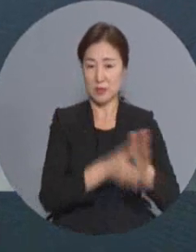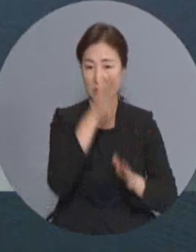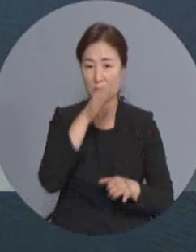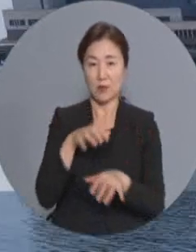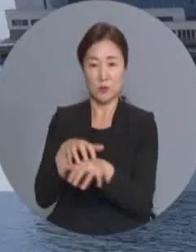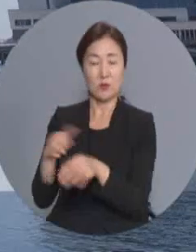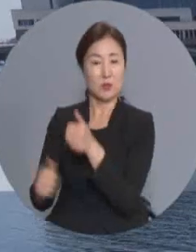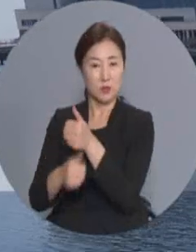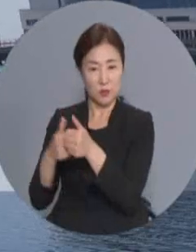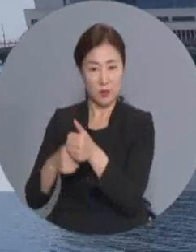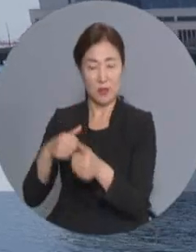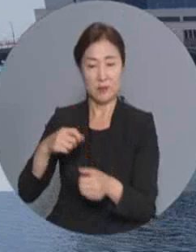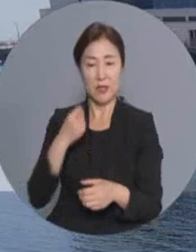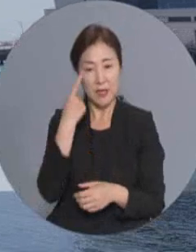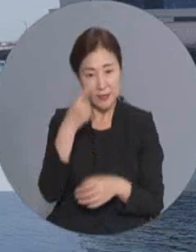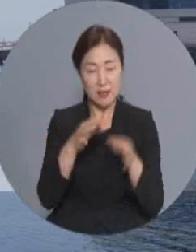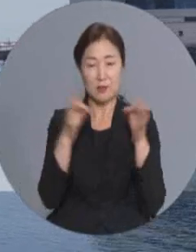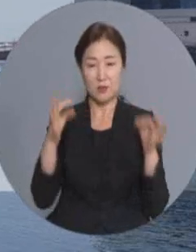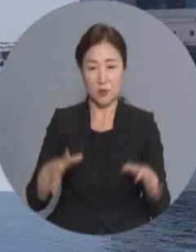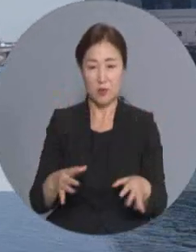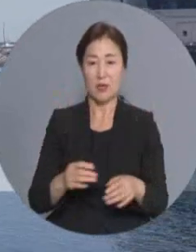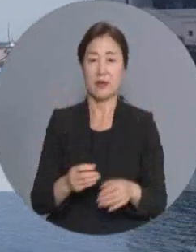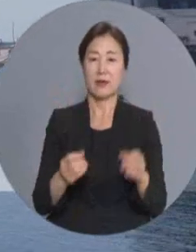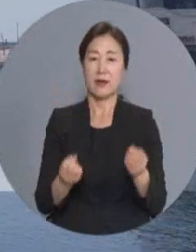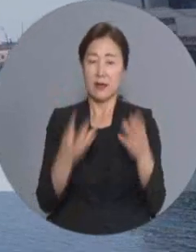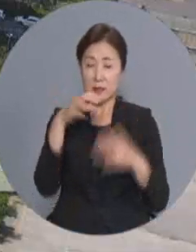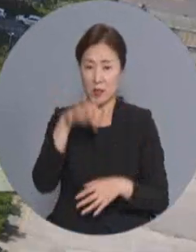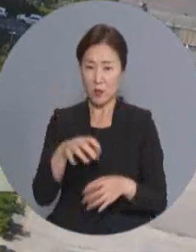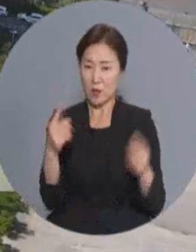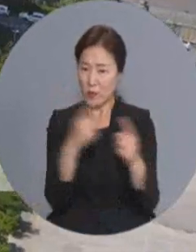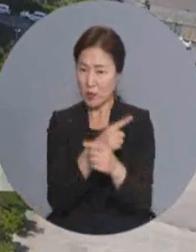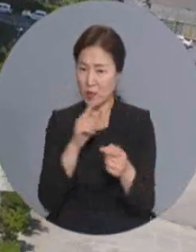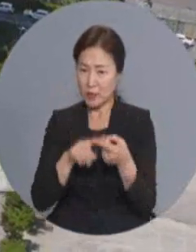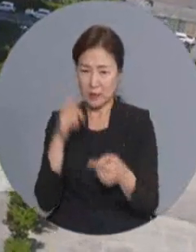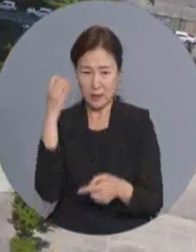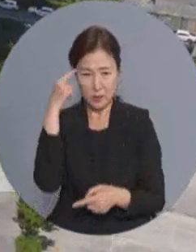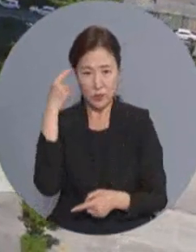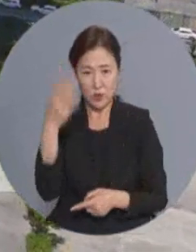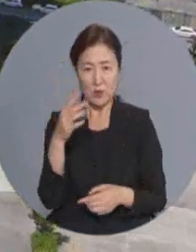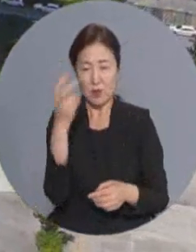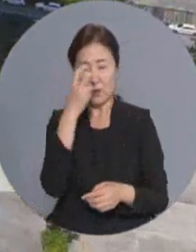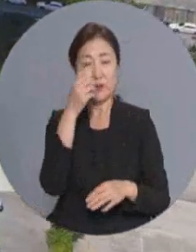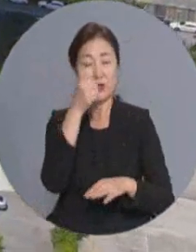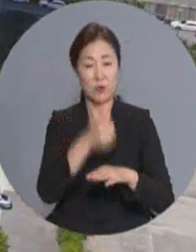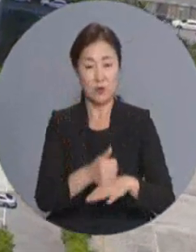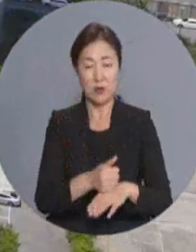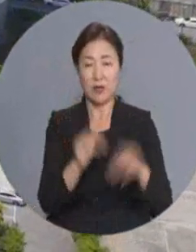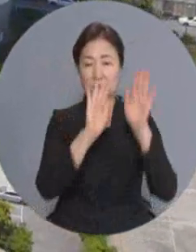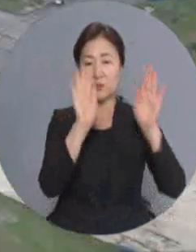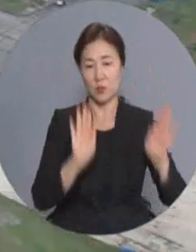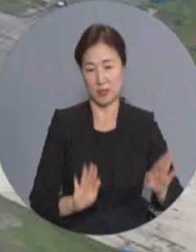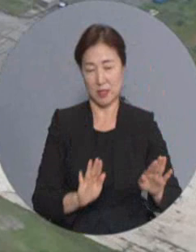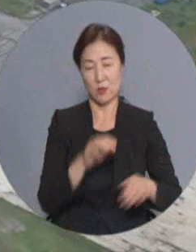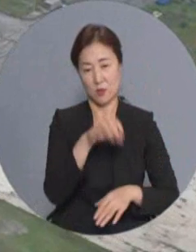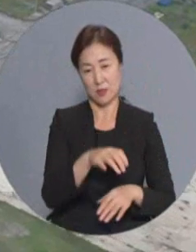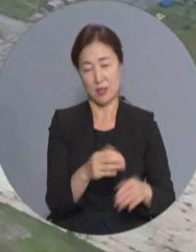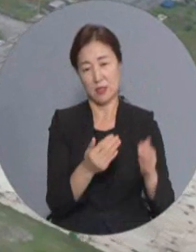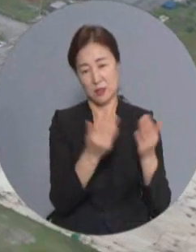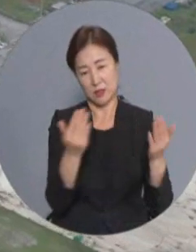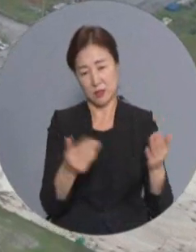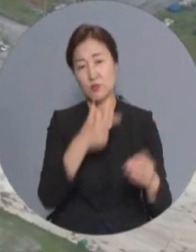조직위원회는 한 달여 동안 주행사장 변경 여론을 검토한 결과 엑스포장에 전시 연출 공간이